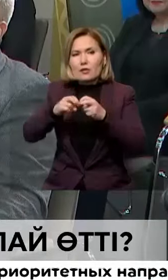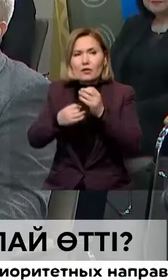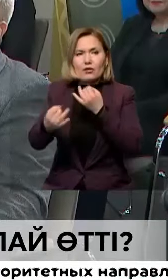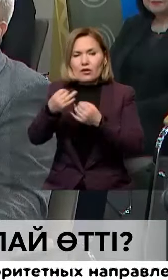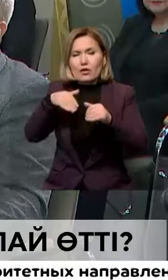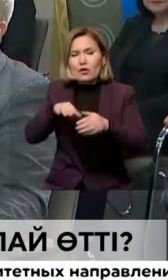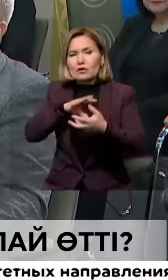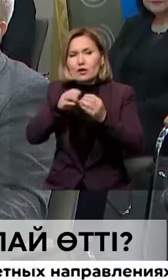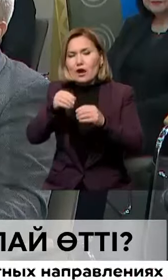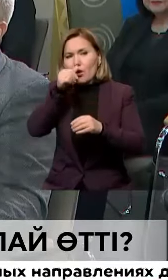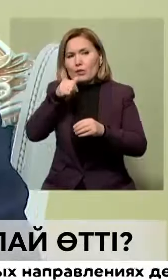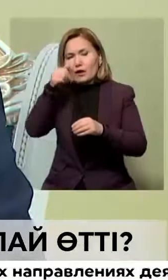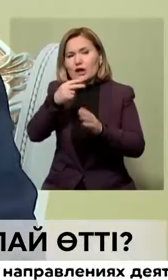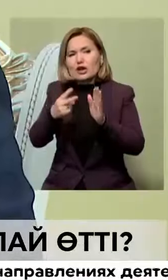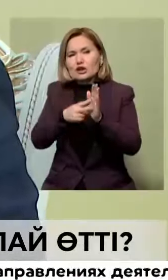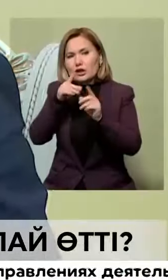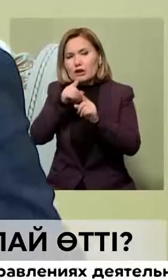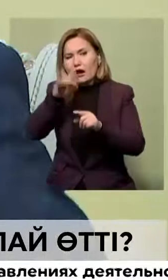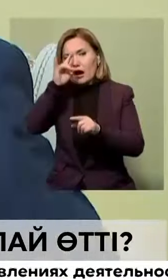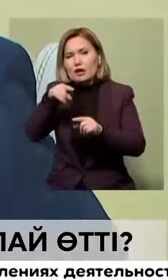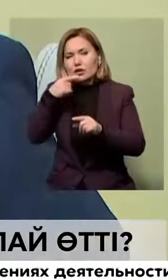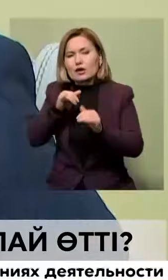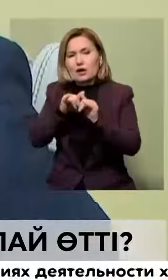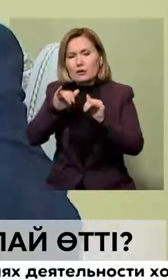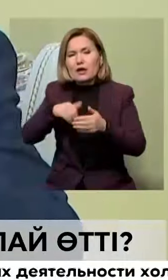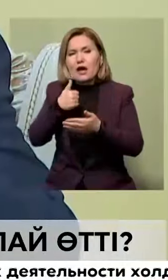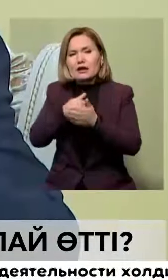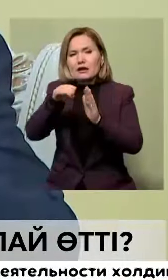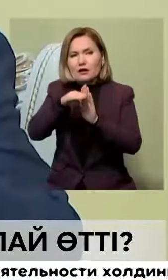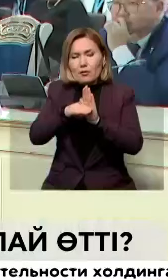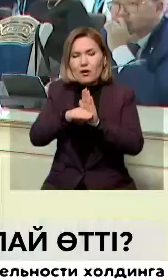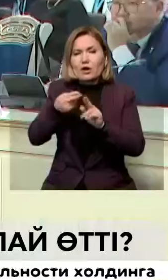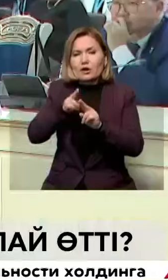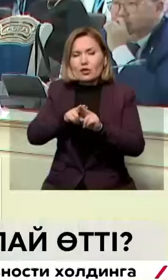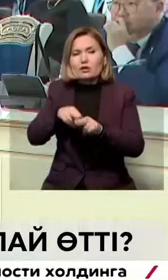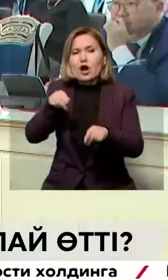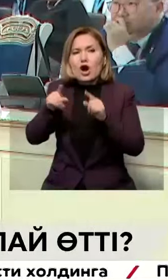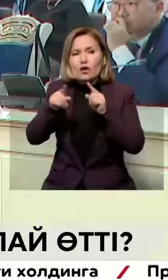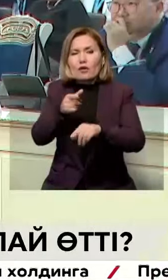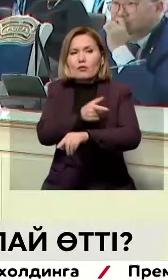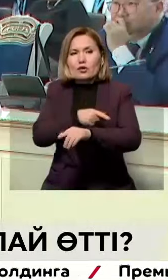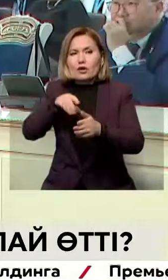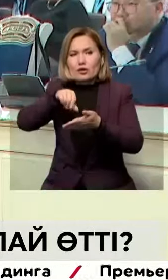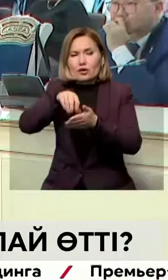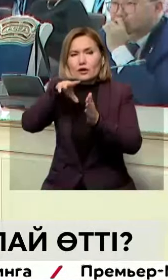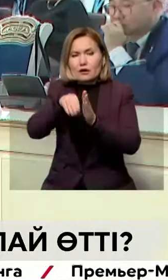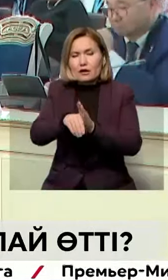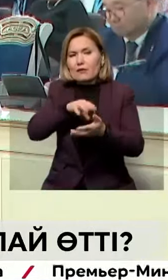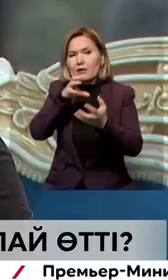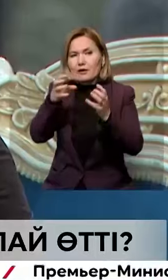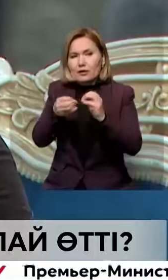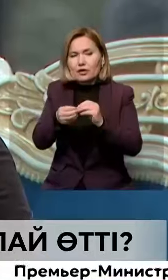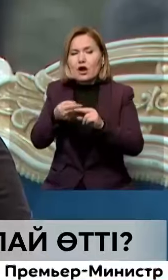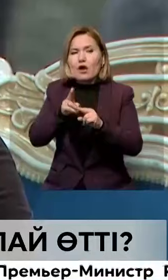берді. Мысалы, былтыр қабылданған 7 жылдық тіл саясаты тұжырымдамасының негізгі бөлімдерін осы құрылтай мүшелері енгізді. Сондықтан ведомство